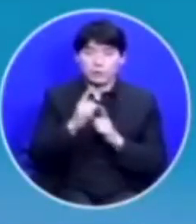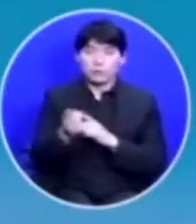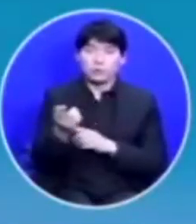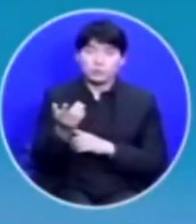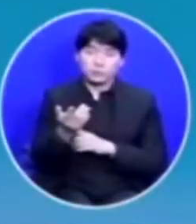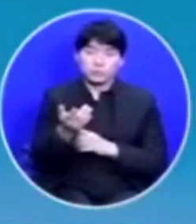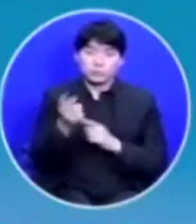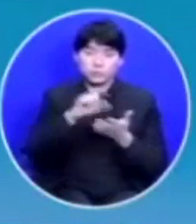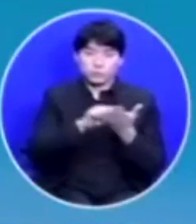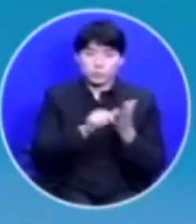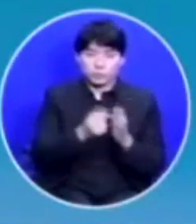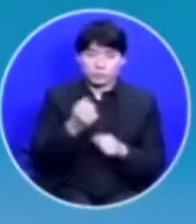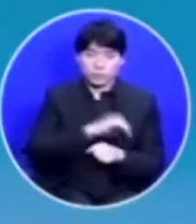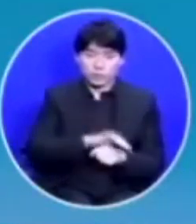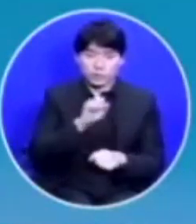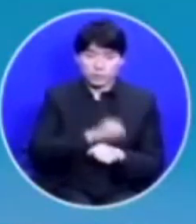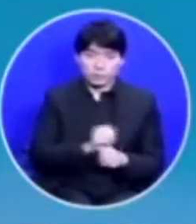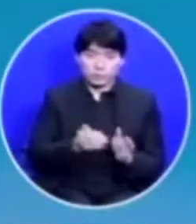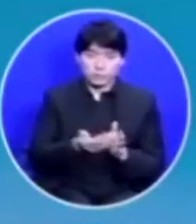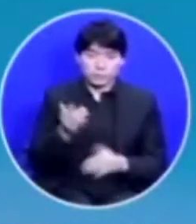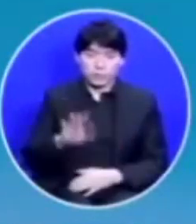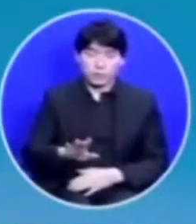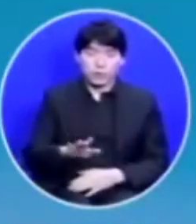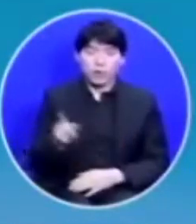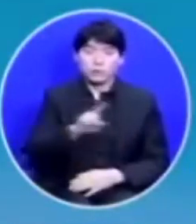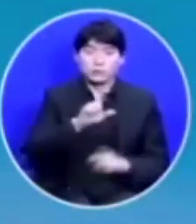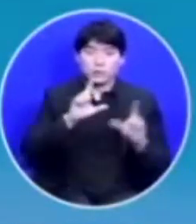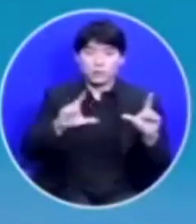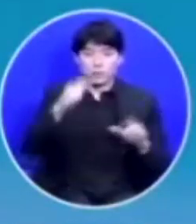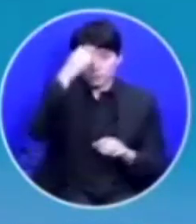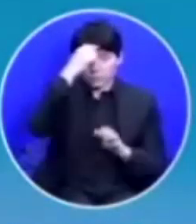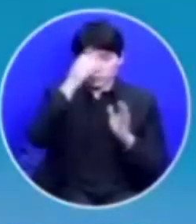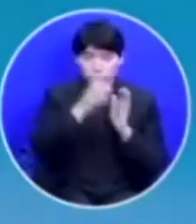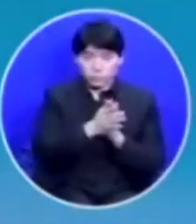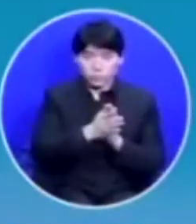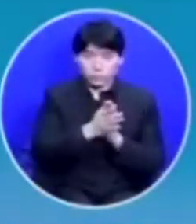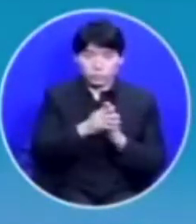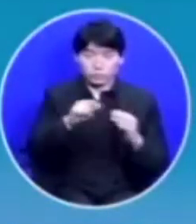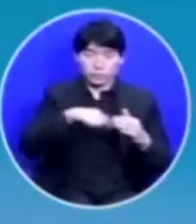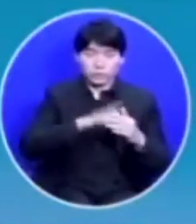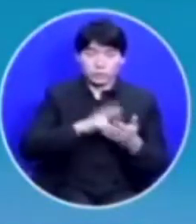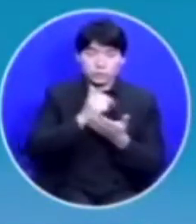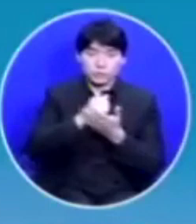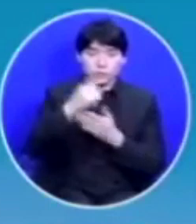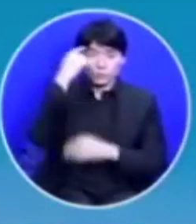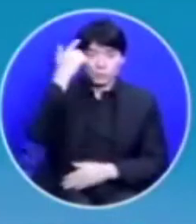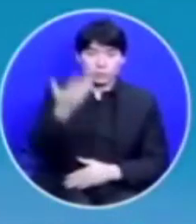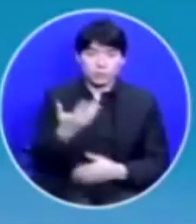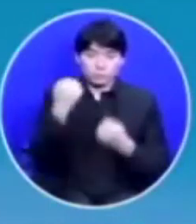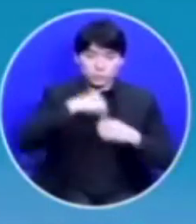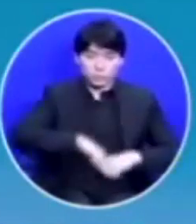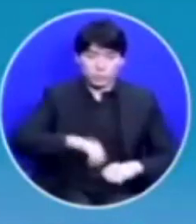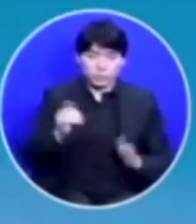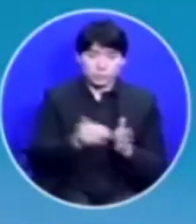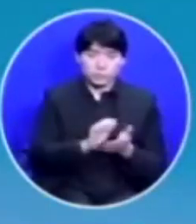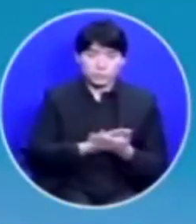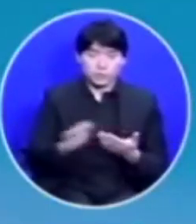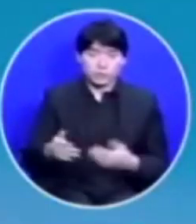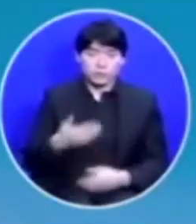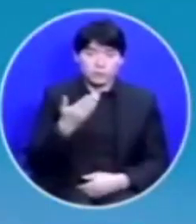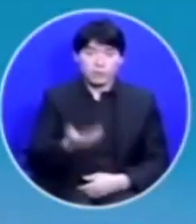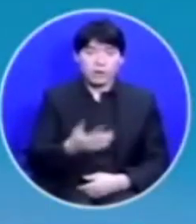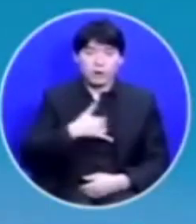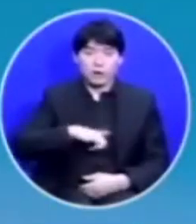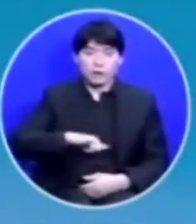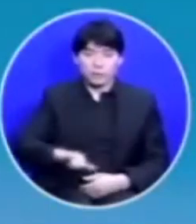어느날 기도 중에 주님의 질문에 문 어 졌어요 내가 내 아이를 그렇게 잘 길렀다고